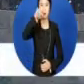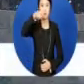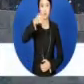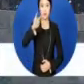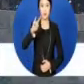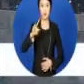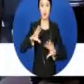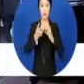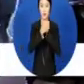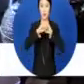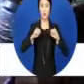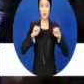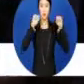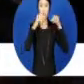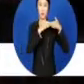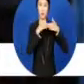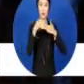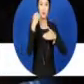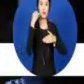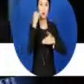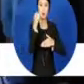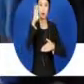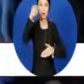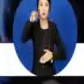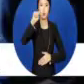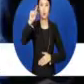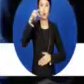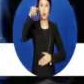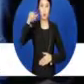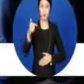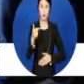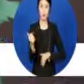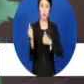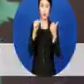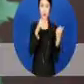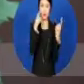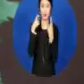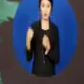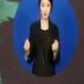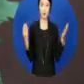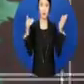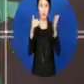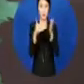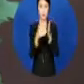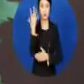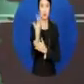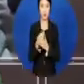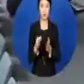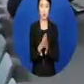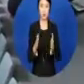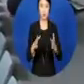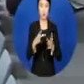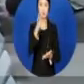아훈의 독립만세 운동을 주도한 유관순 열사의 순국 제95주기 추모제가 열렸습니다.